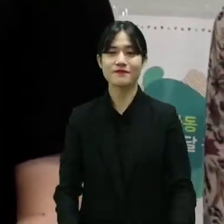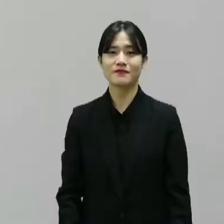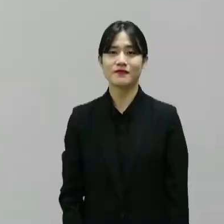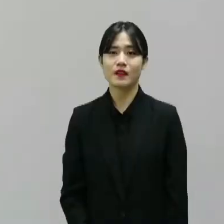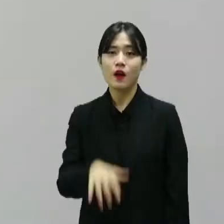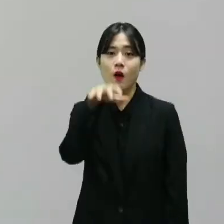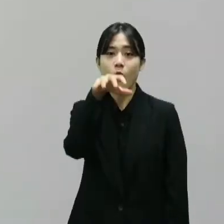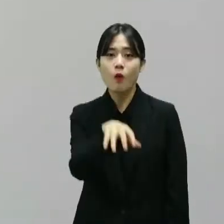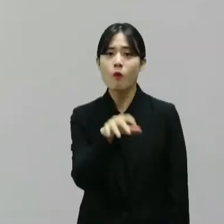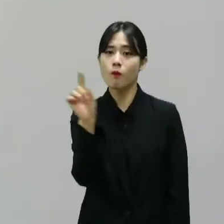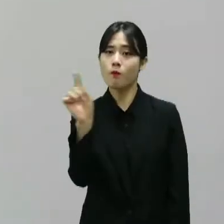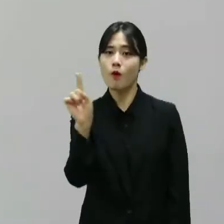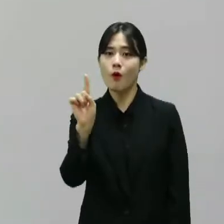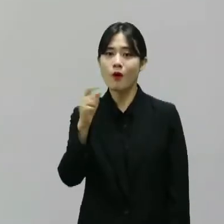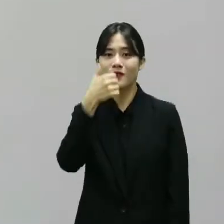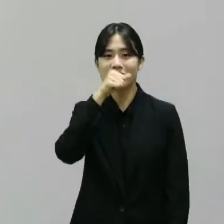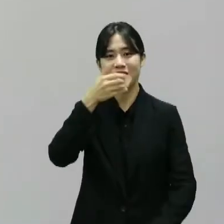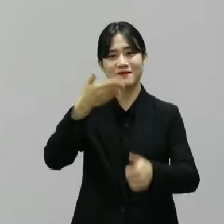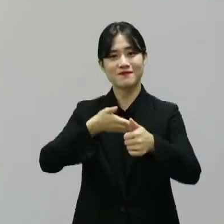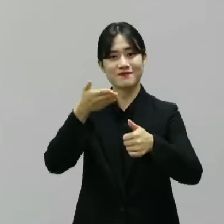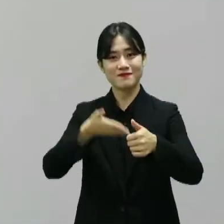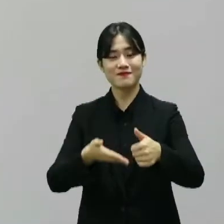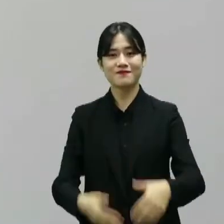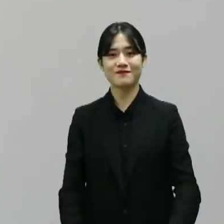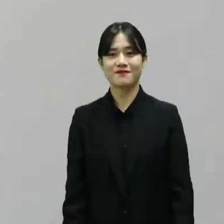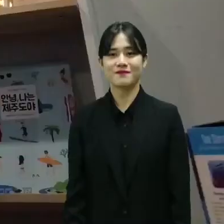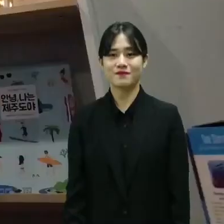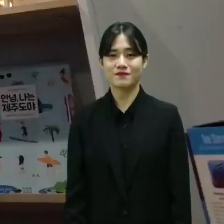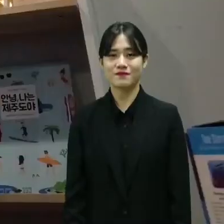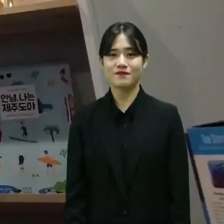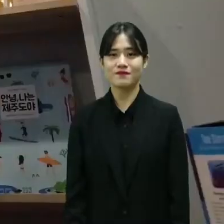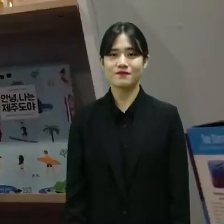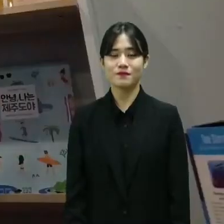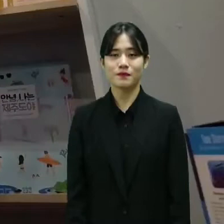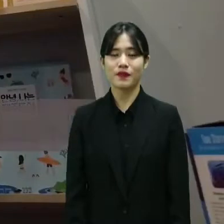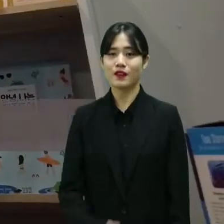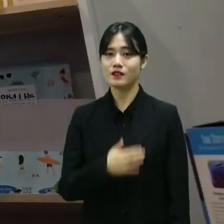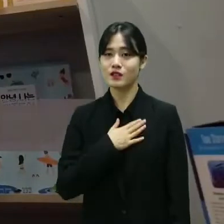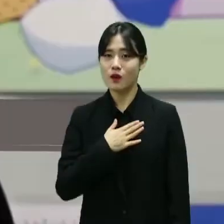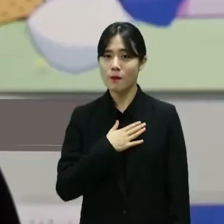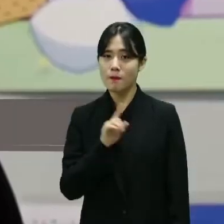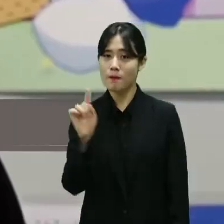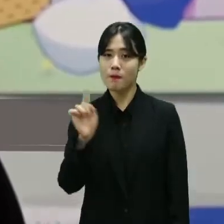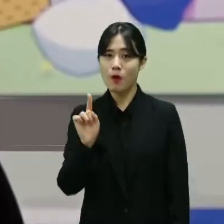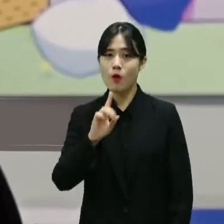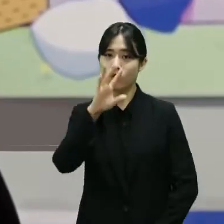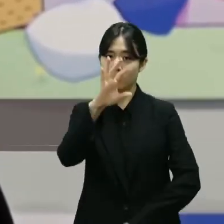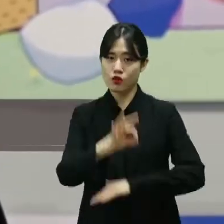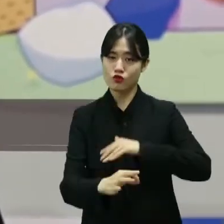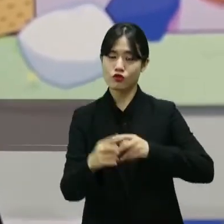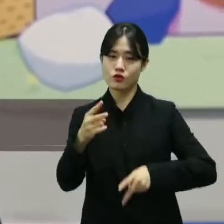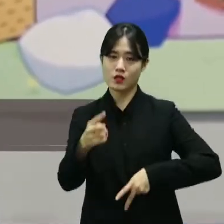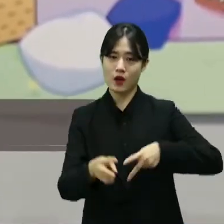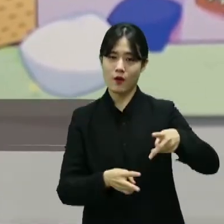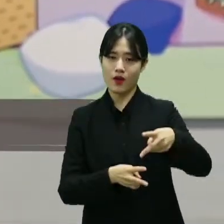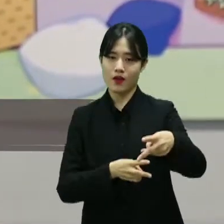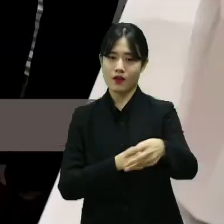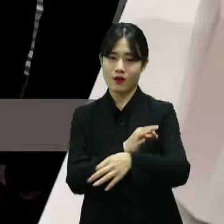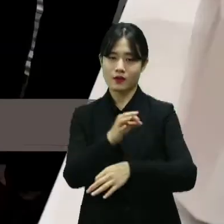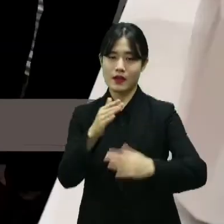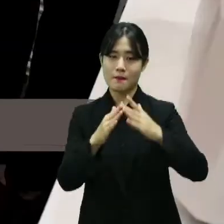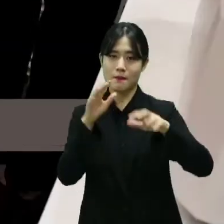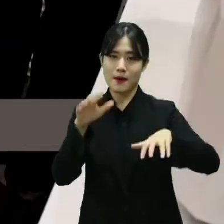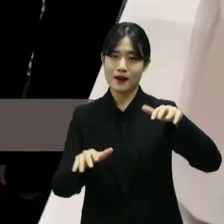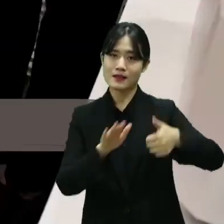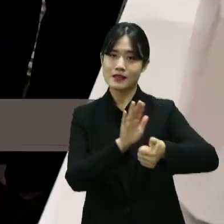네, 이곳이 어떤 공간인지 좀 소개 부탁드릴게요, 대표님. 아, 네. 저희는 지금 서구 사회적 경제 마을